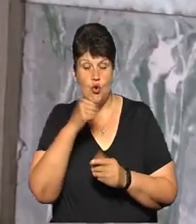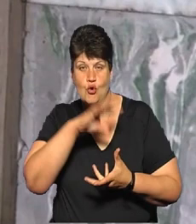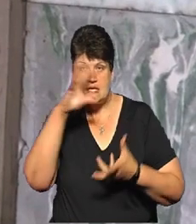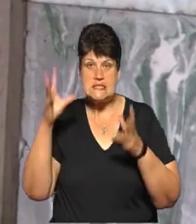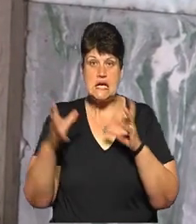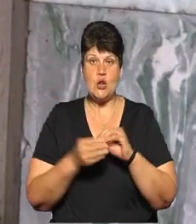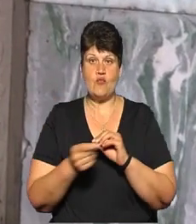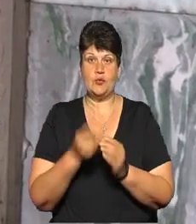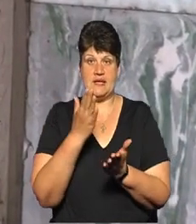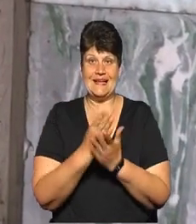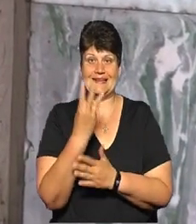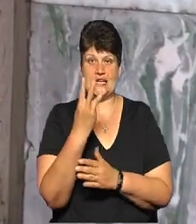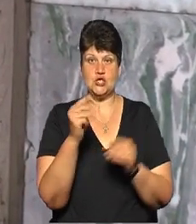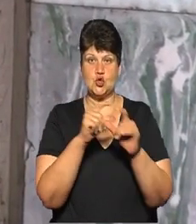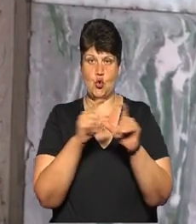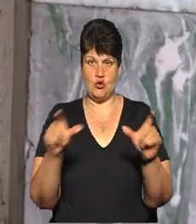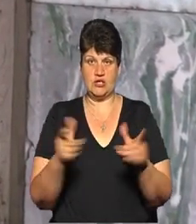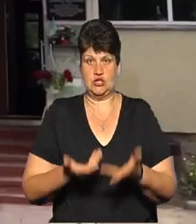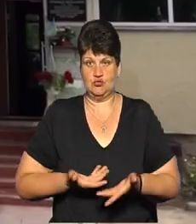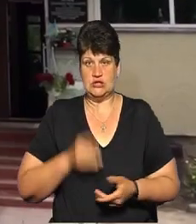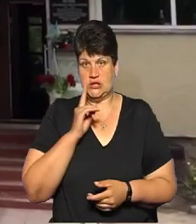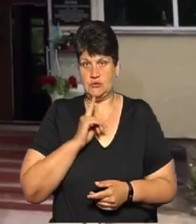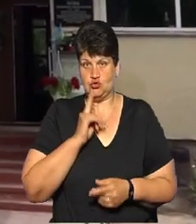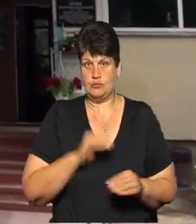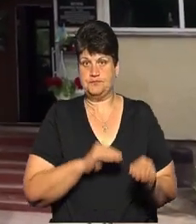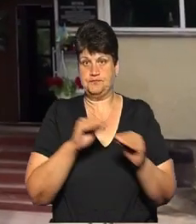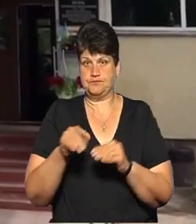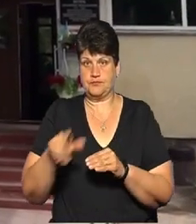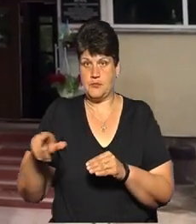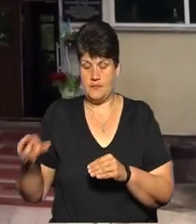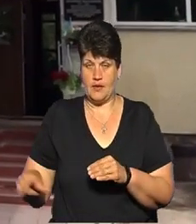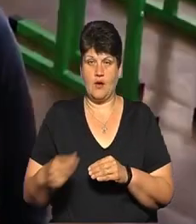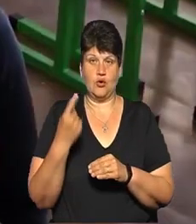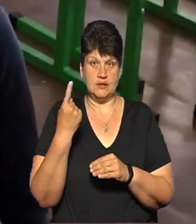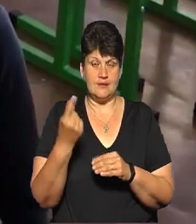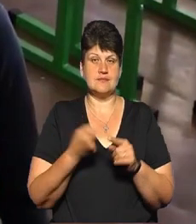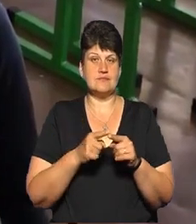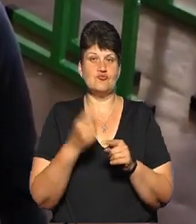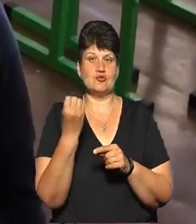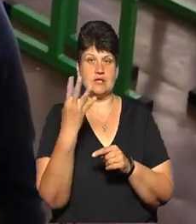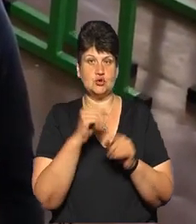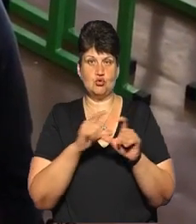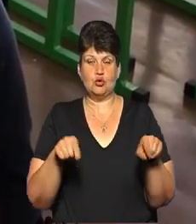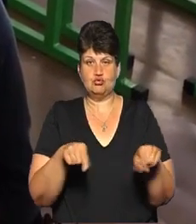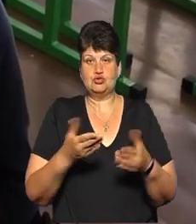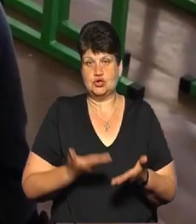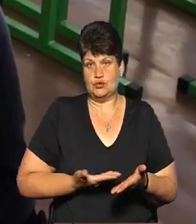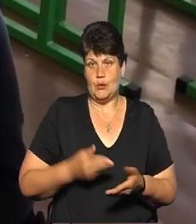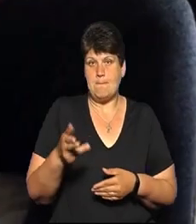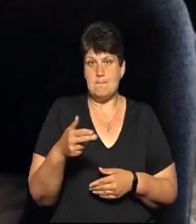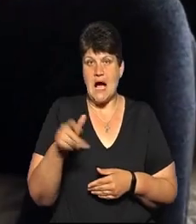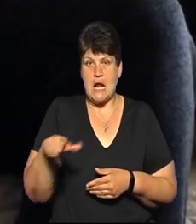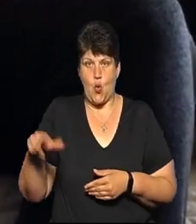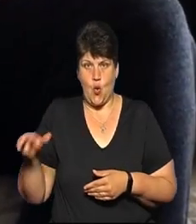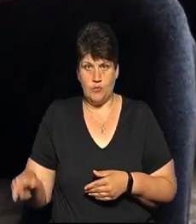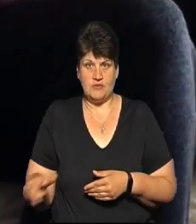Тернополі є три школи, в яких живуть тимчасово переміщені особи. Одна із них – 14-та школа. Тут живуть маріупольці Оксана та Олександр. У них